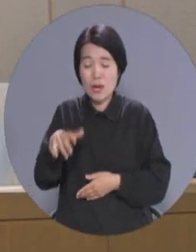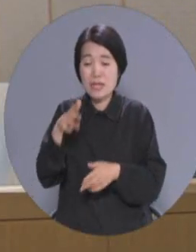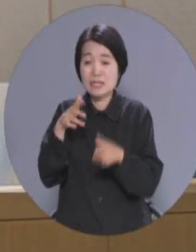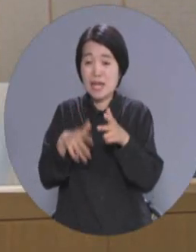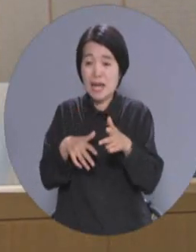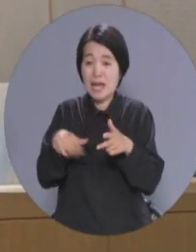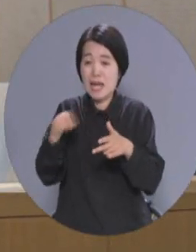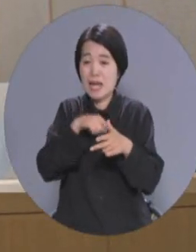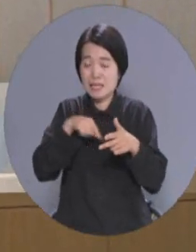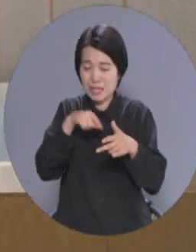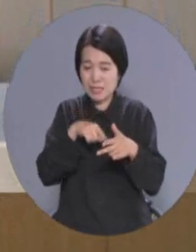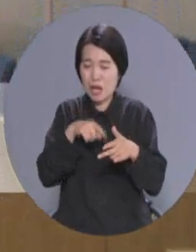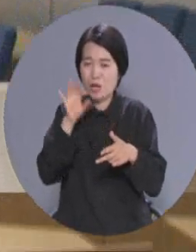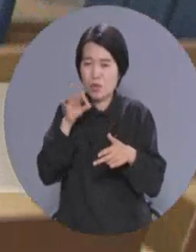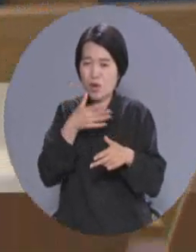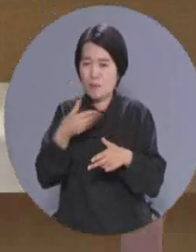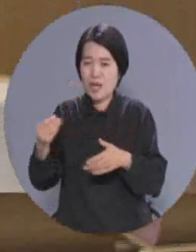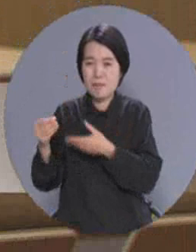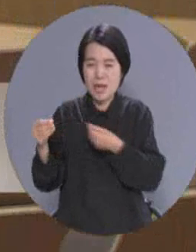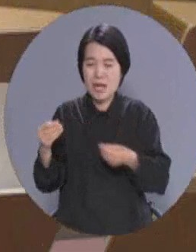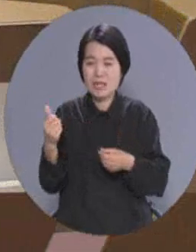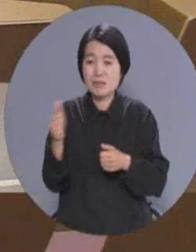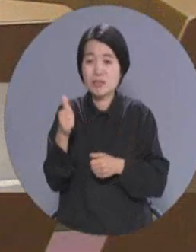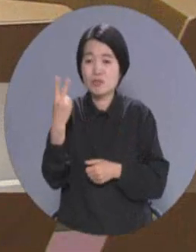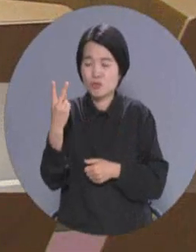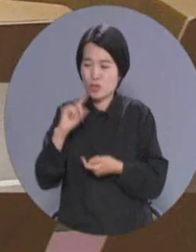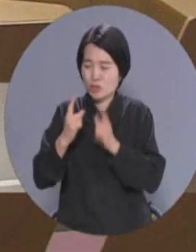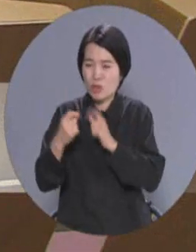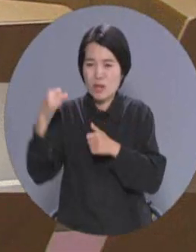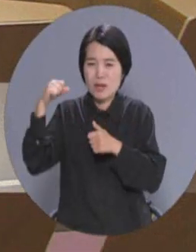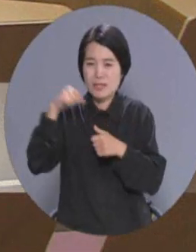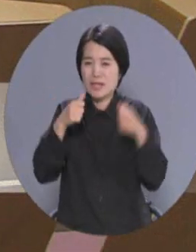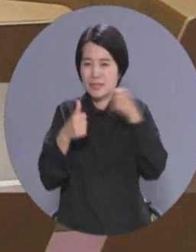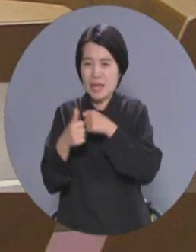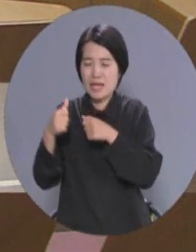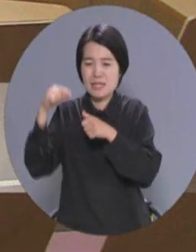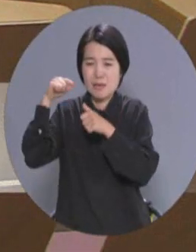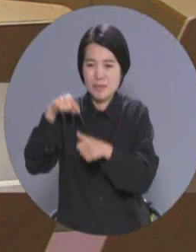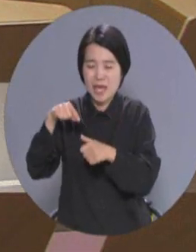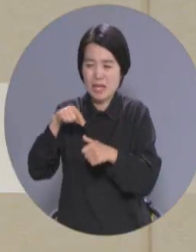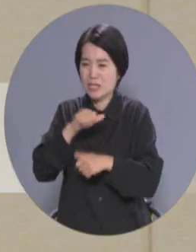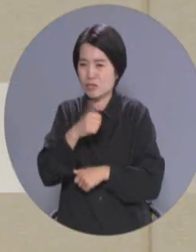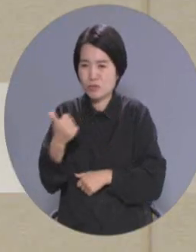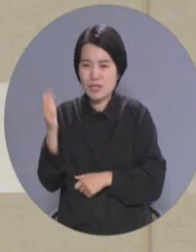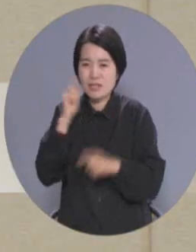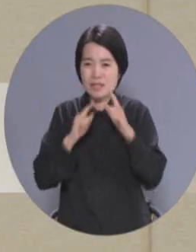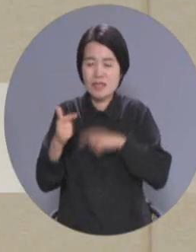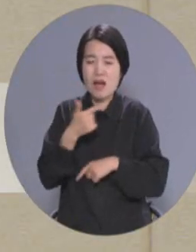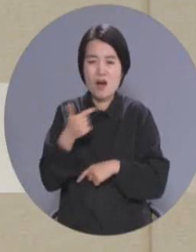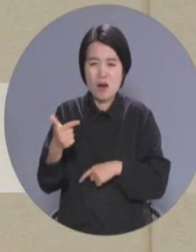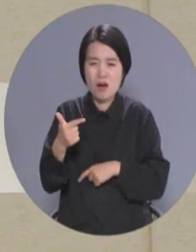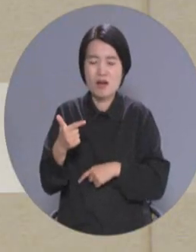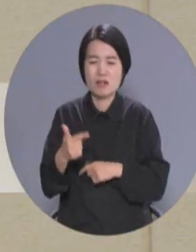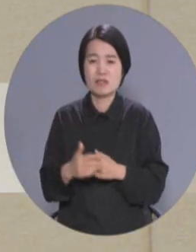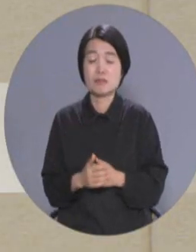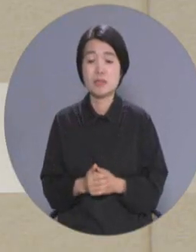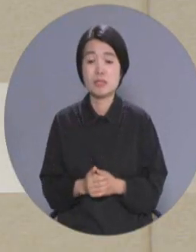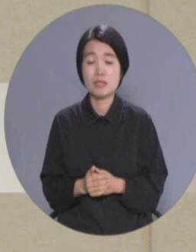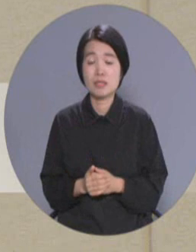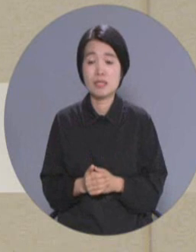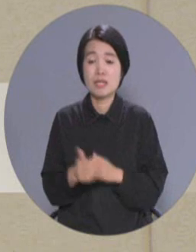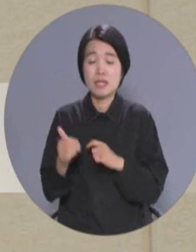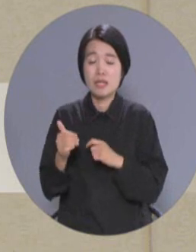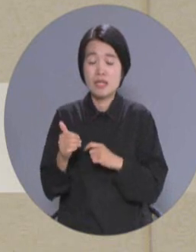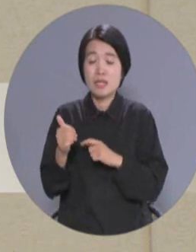차량에서 금전관계로 얽힌 남성 두 명을 서로 때리도록 지시해 사망과 중상 했